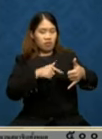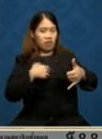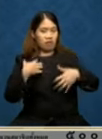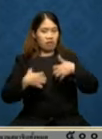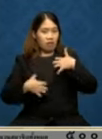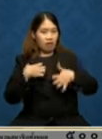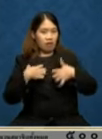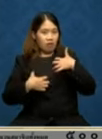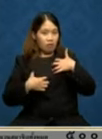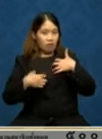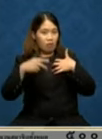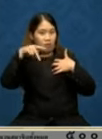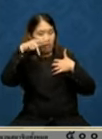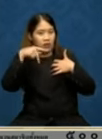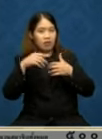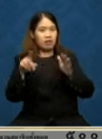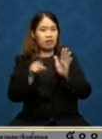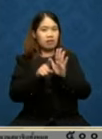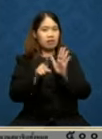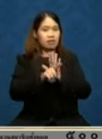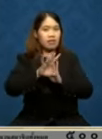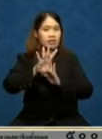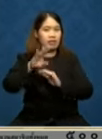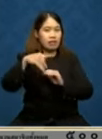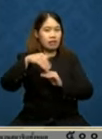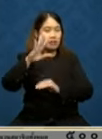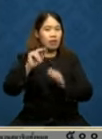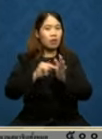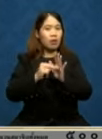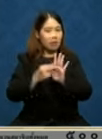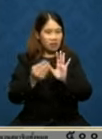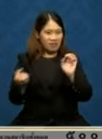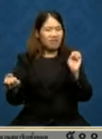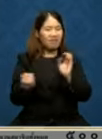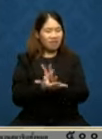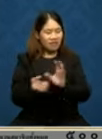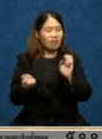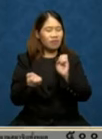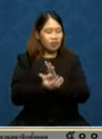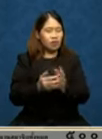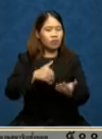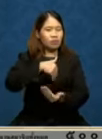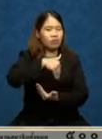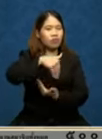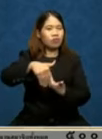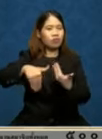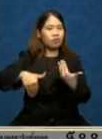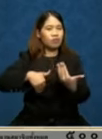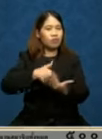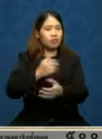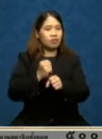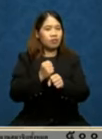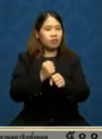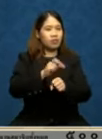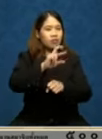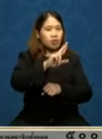ารมณ์4ครั้งขึ้นไปมักมีผลต่อการถ่ายทอดวัฏจักรความรุนแรงจากรุ่น